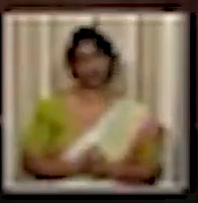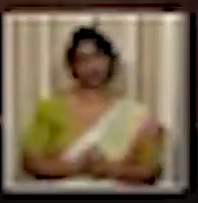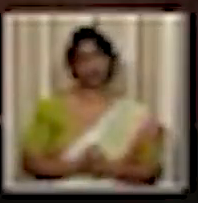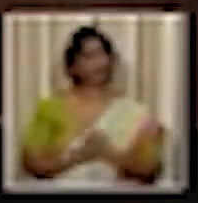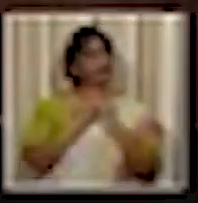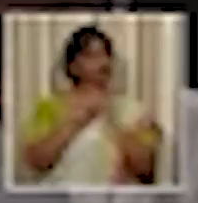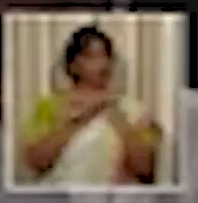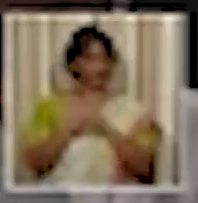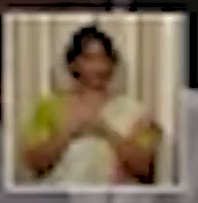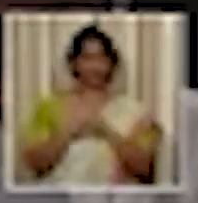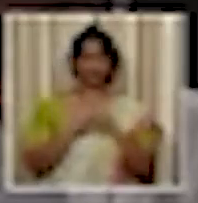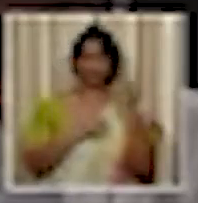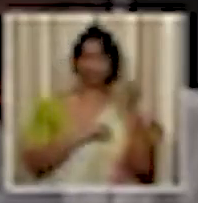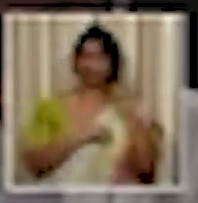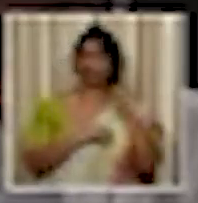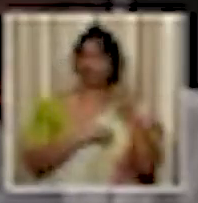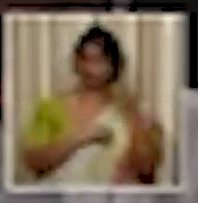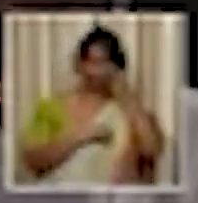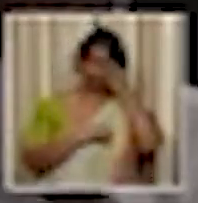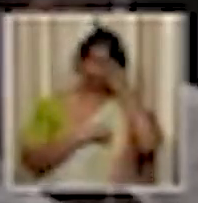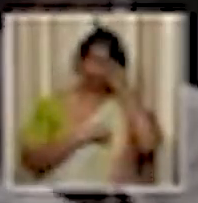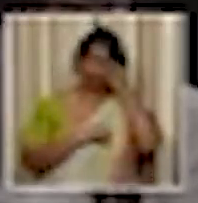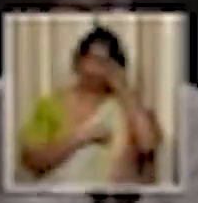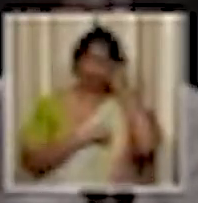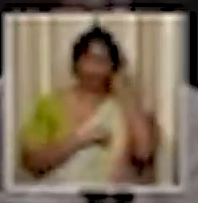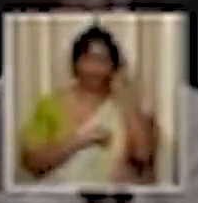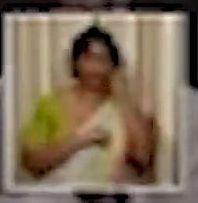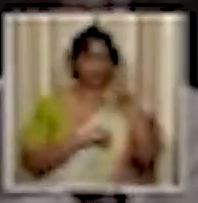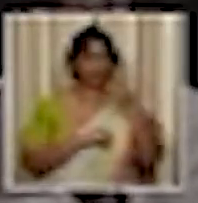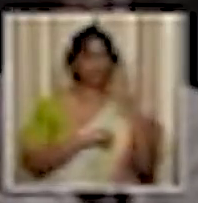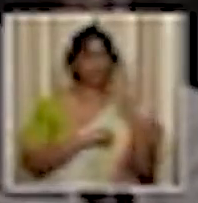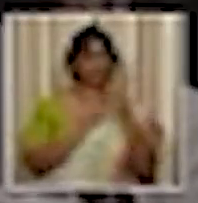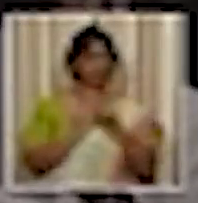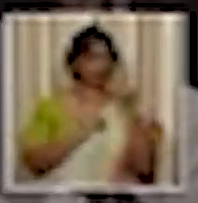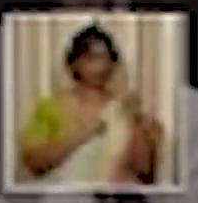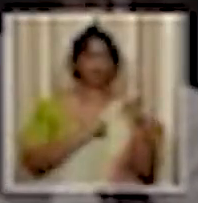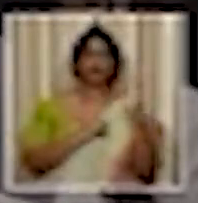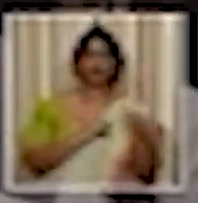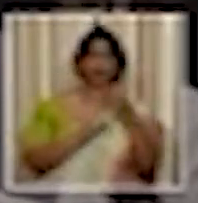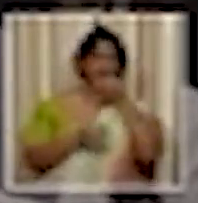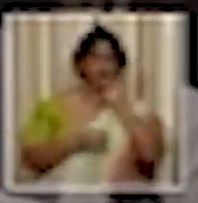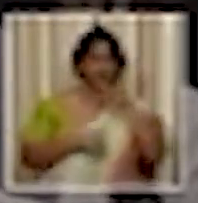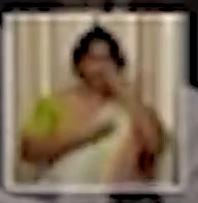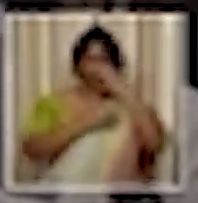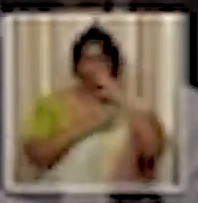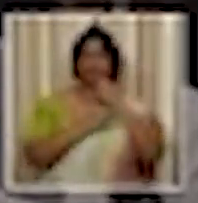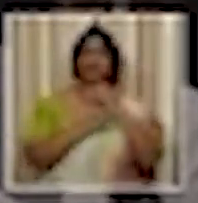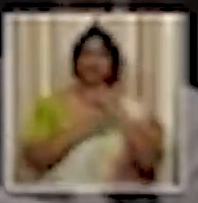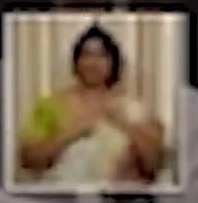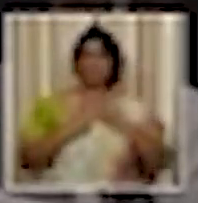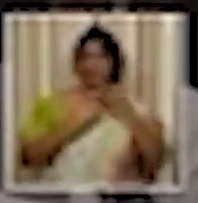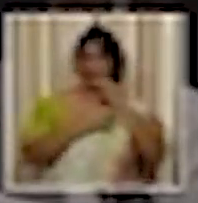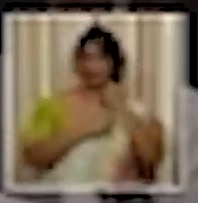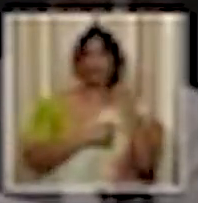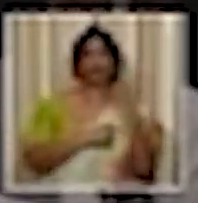පත්වීම් වලින් 2300ෙන් 1780ක් දුන්නේ රසායන විද්‍යාව, භෞතික විද්‍යාව, ජීවවිද්‍යාව,